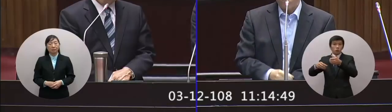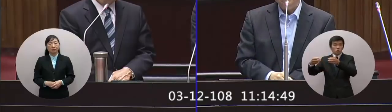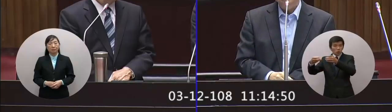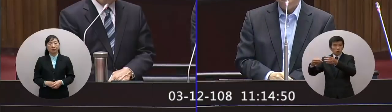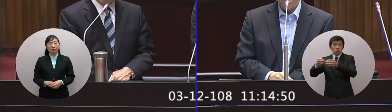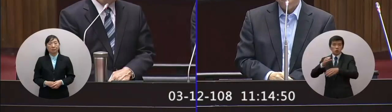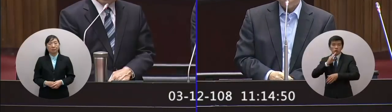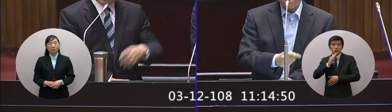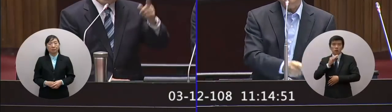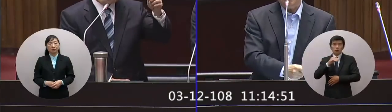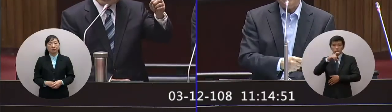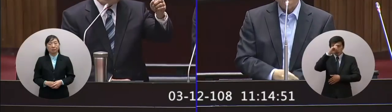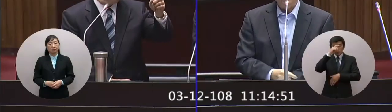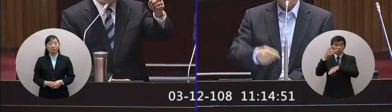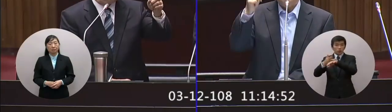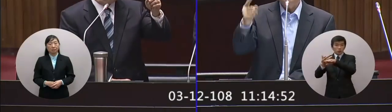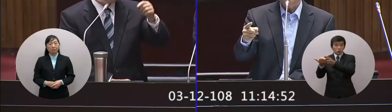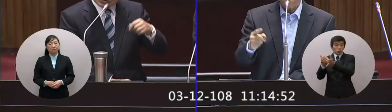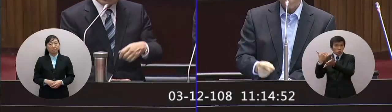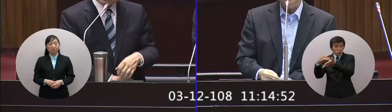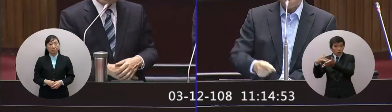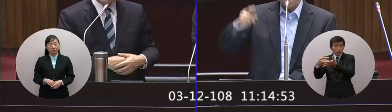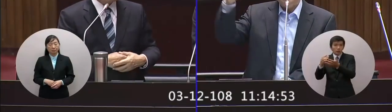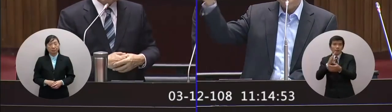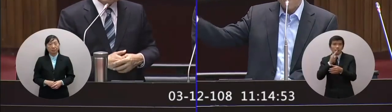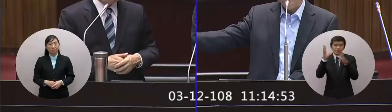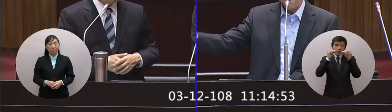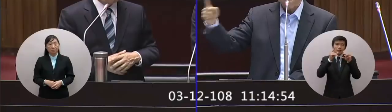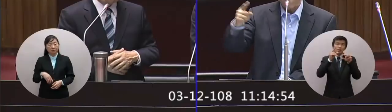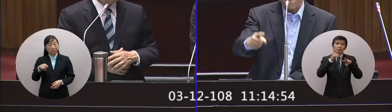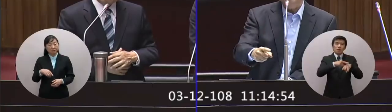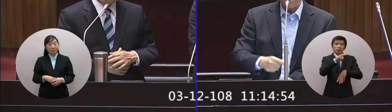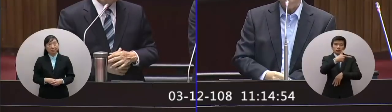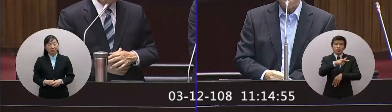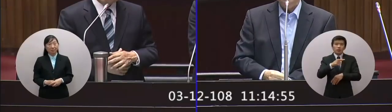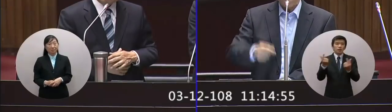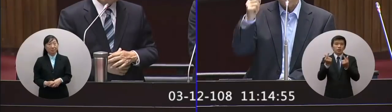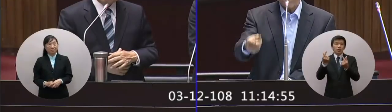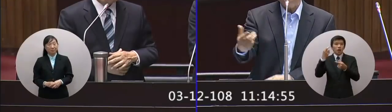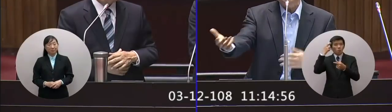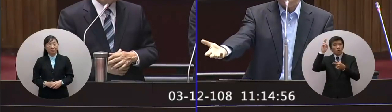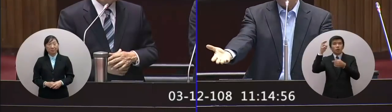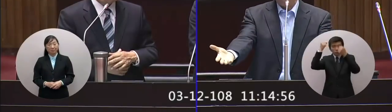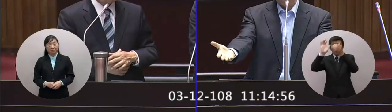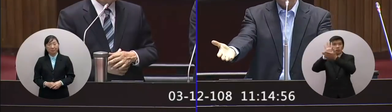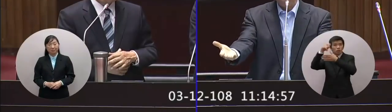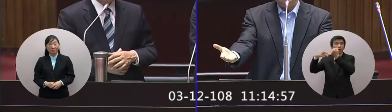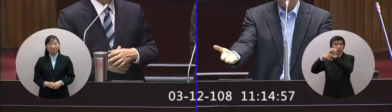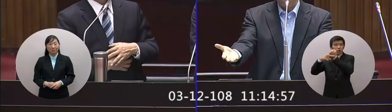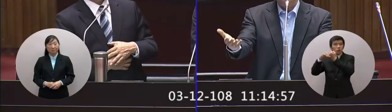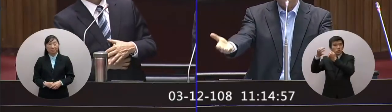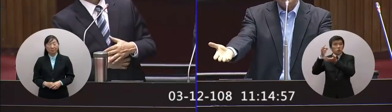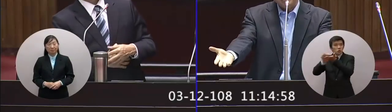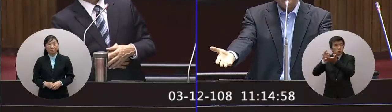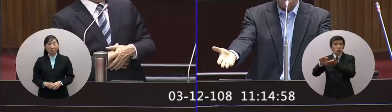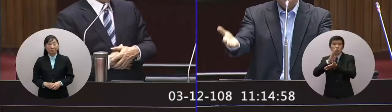摆在资本门，像人才培育、研究经费、给博士后的研究经费，都是资本门，都是经